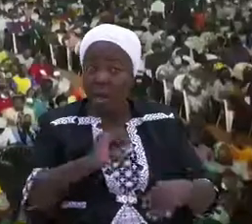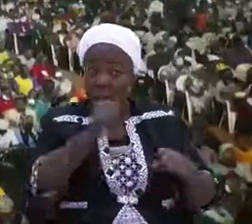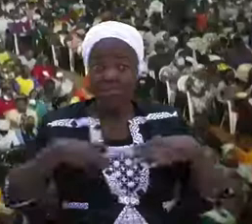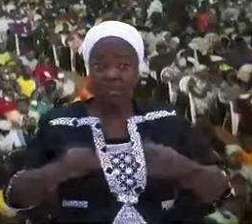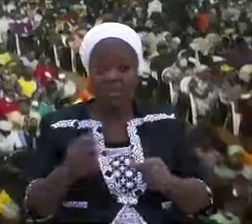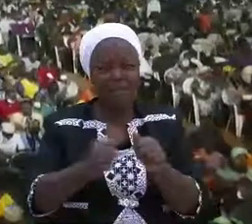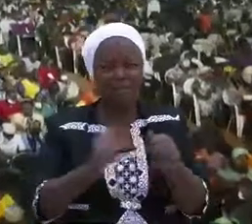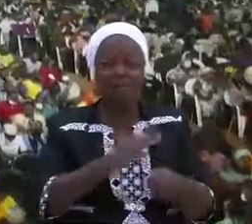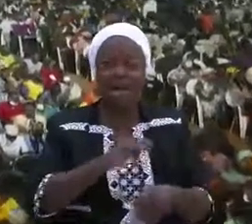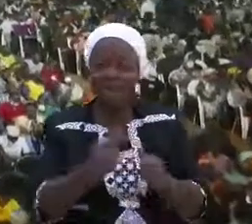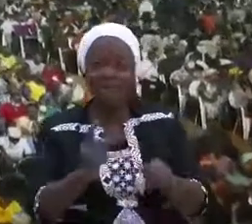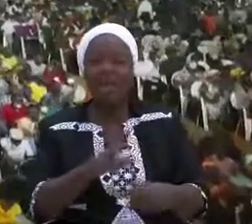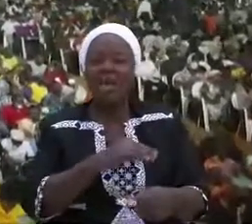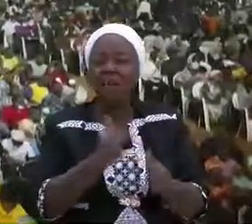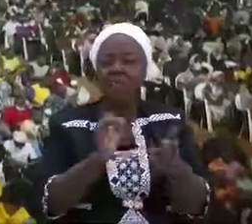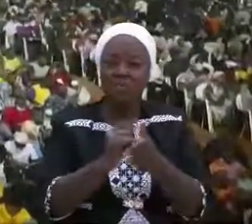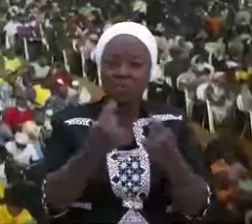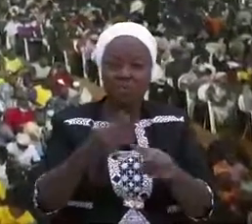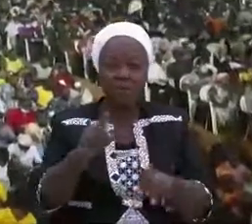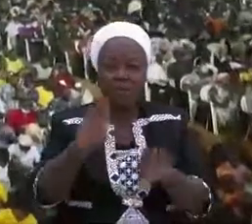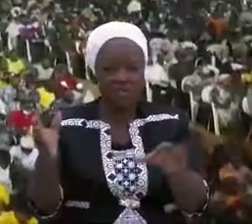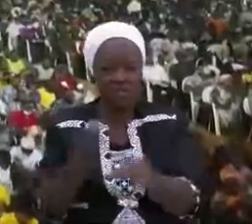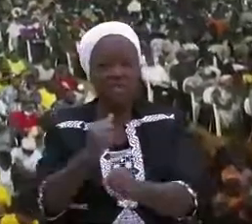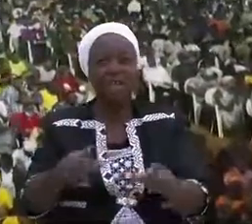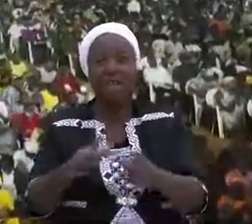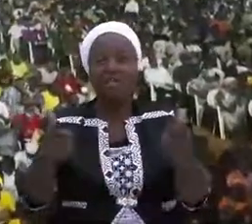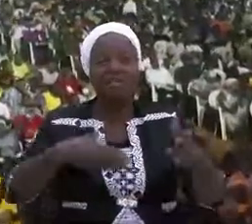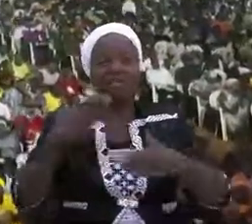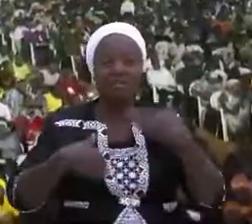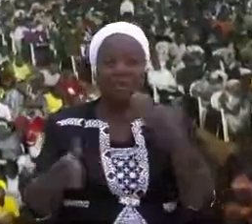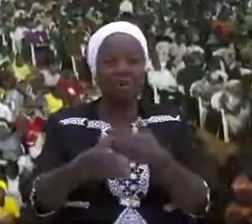Partout d'où tu viens, tu vas repartir avec la grande joie.